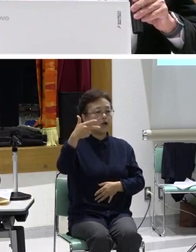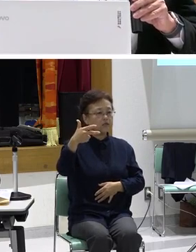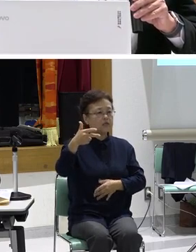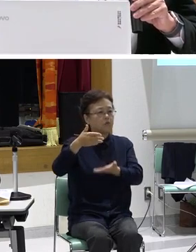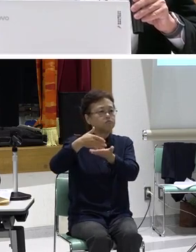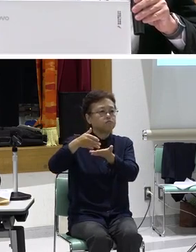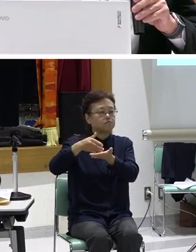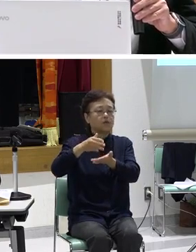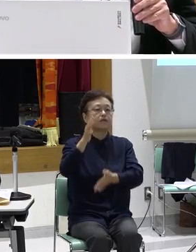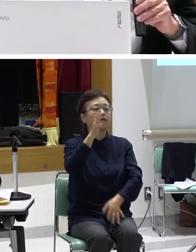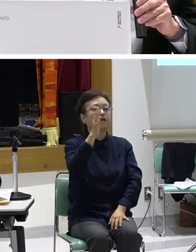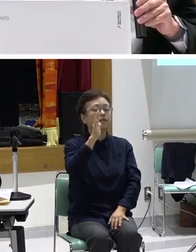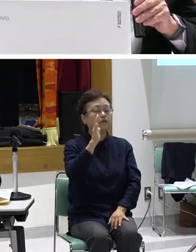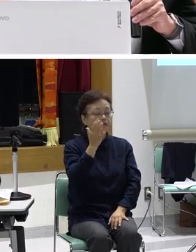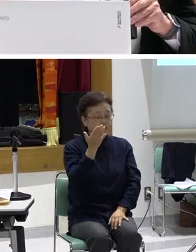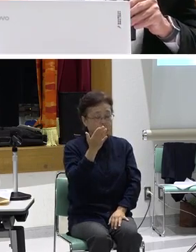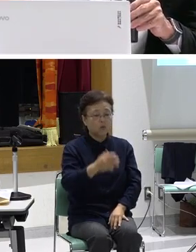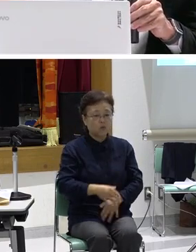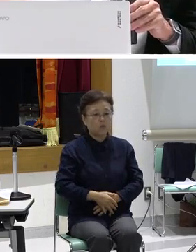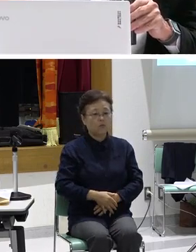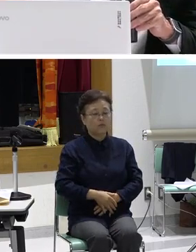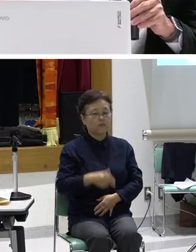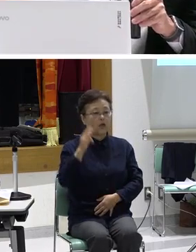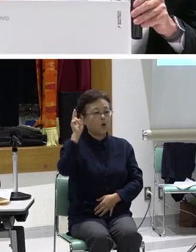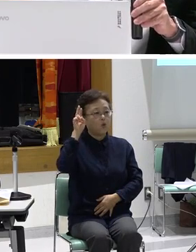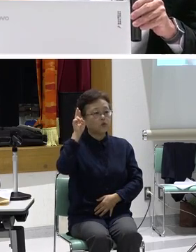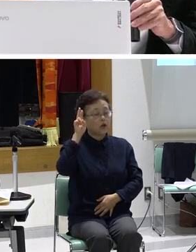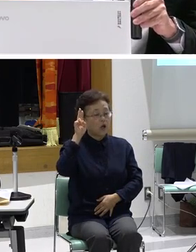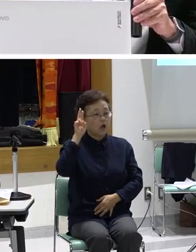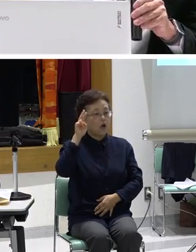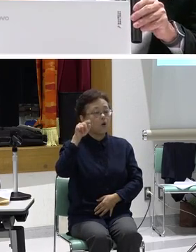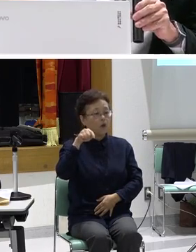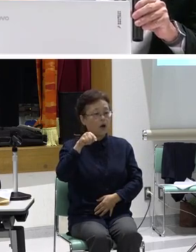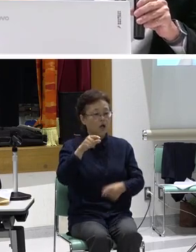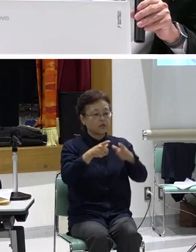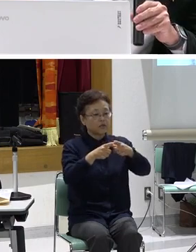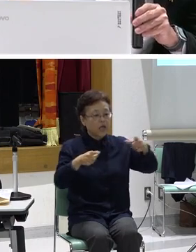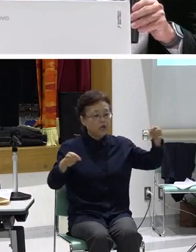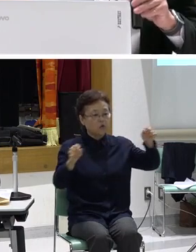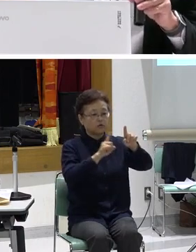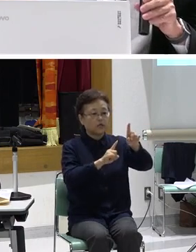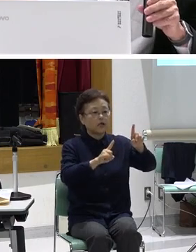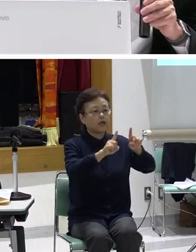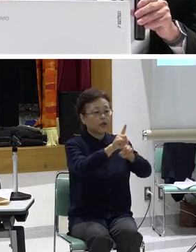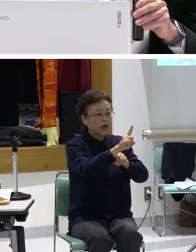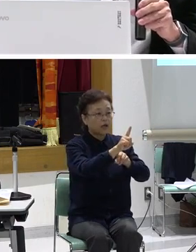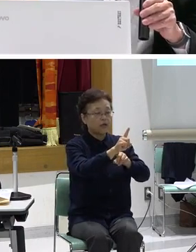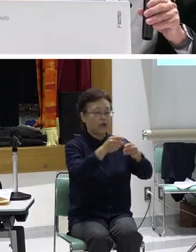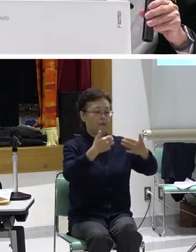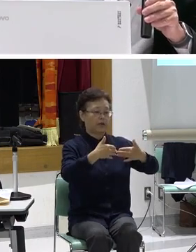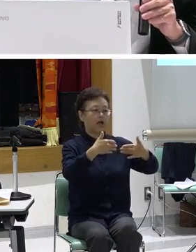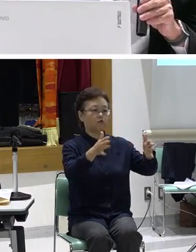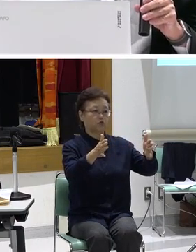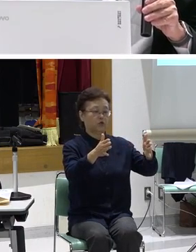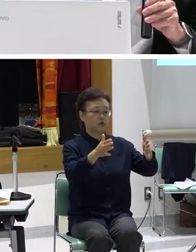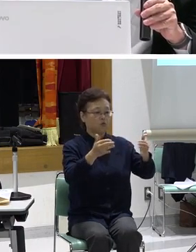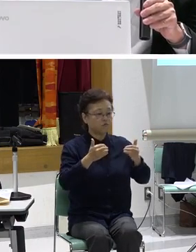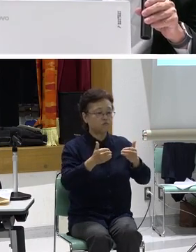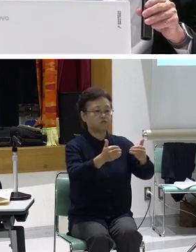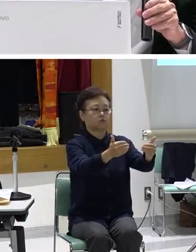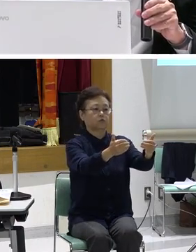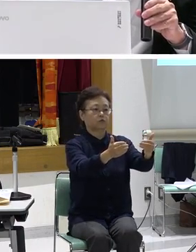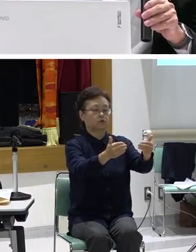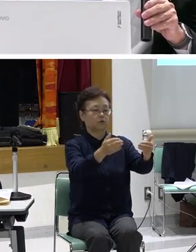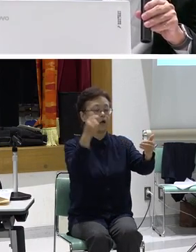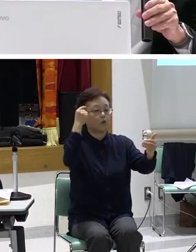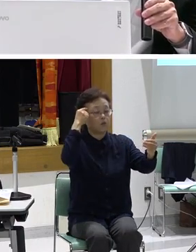意味でこの話をしてるんじゃなくって、やっぱり大阪って全国に先駆けてずっとバリアフリーを引っ張ってきたというふうに私なんかそういう